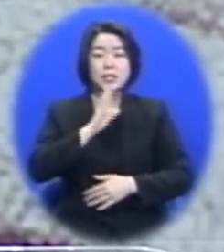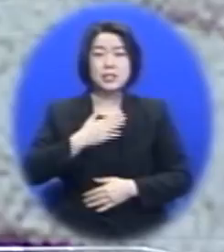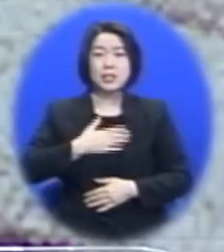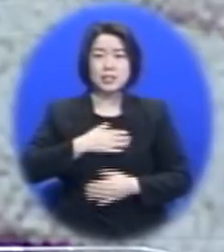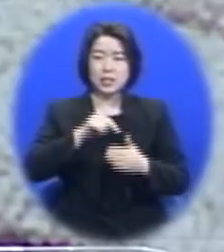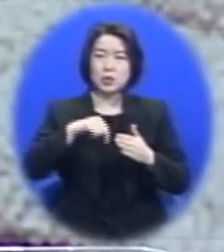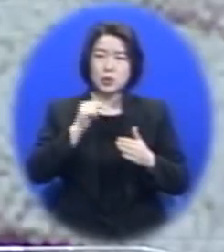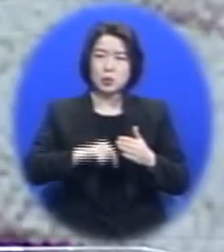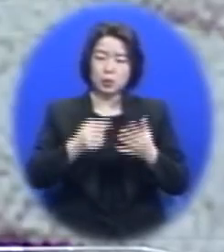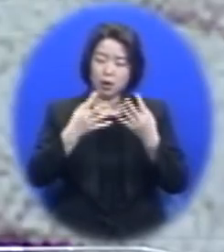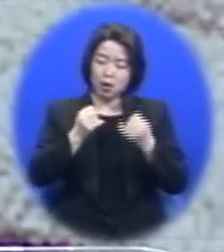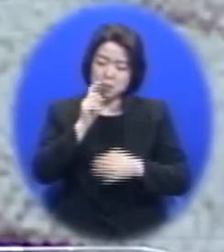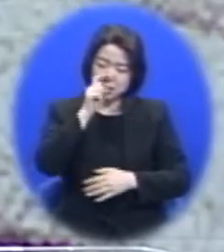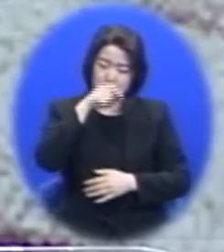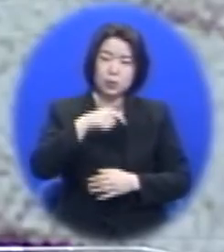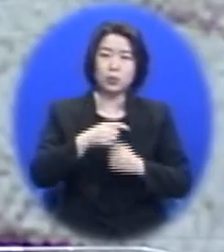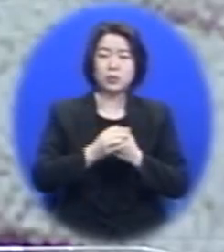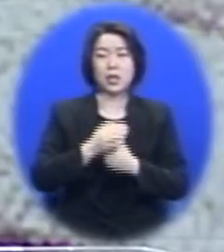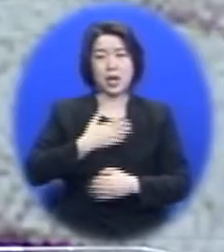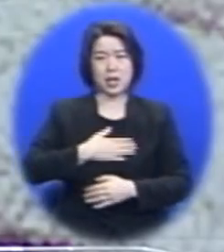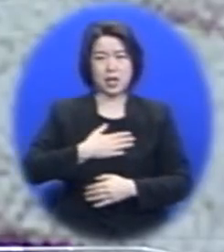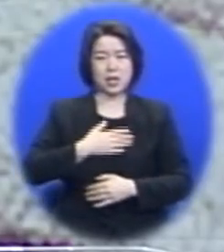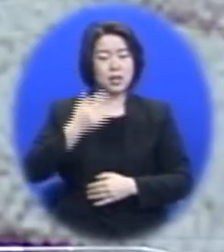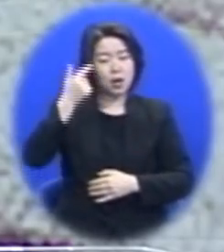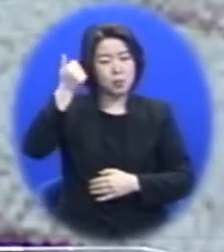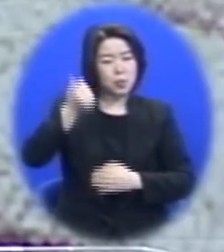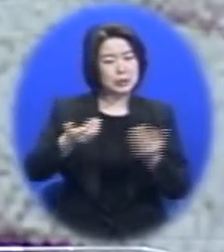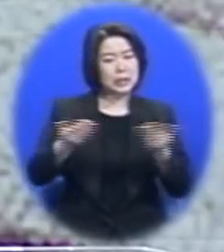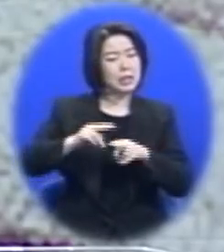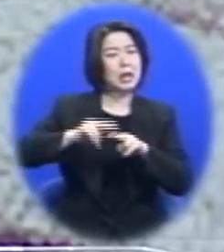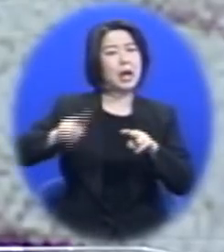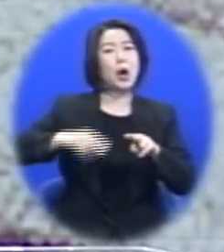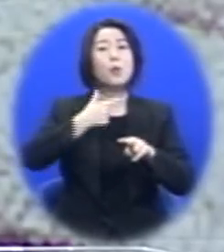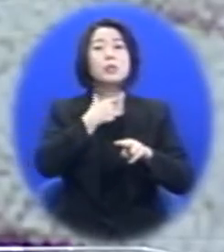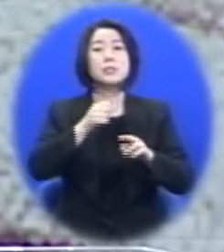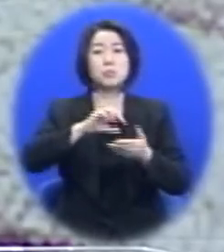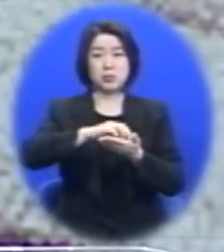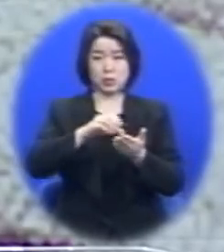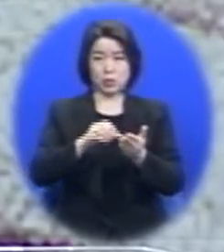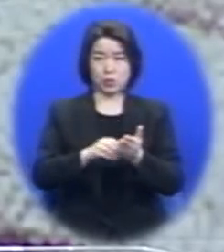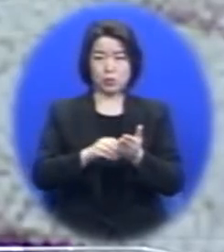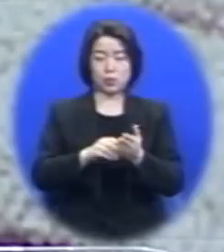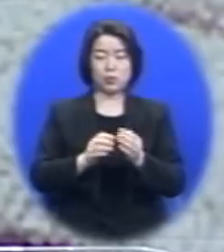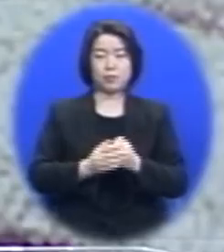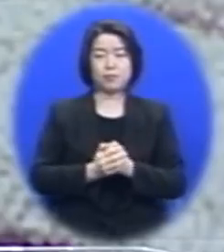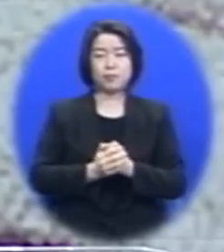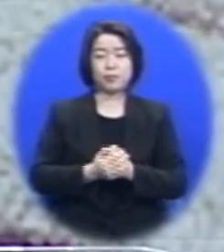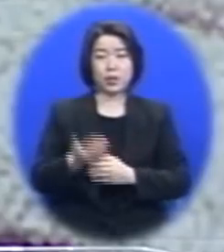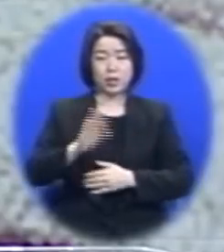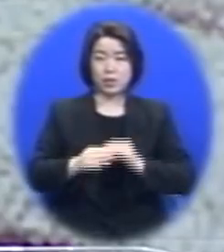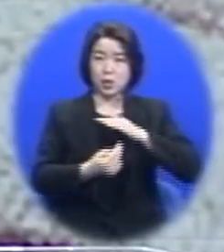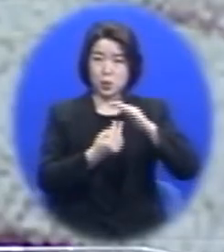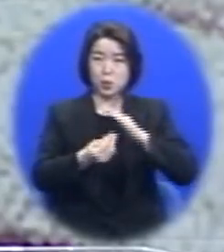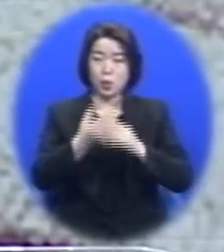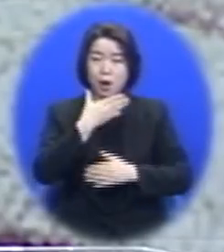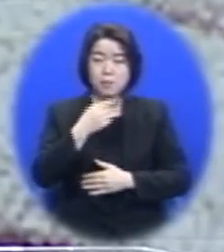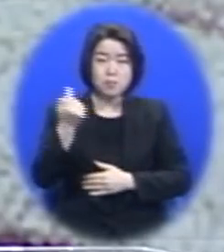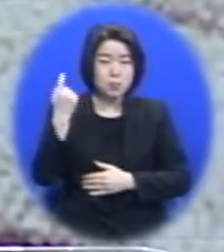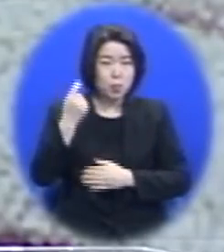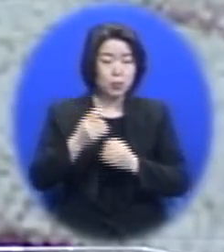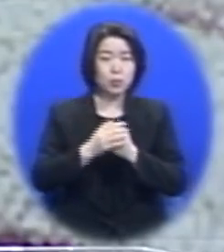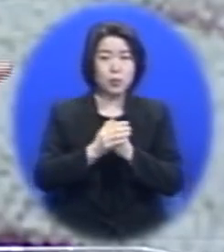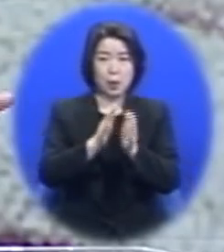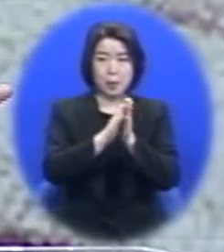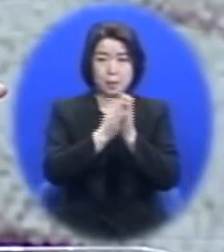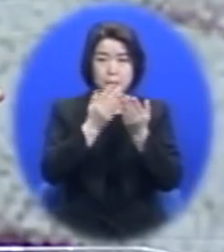목사를 그만둬야 되겠다는 생각을 했을 정도입니다 그런데 요한복음 13장 2절 말씀으로 하나님이 저에게